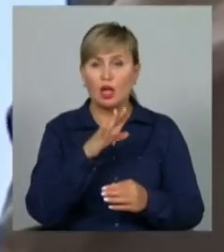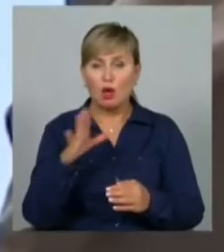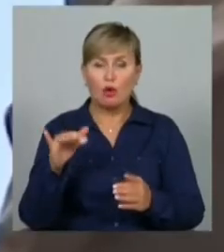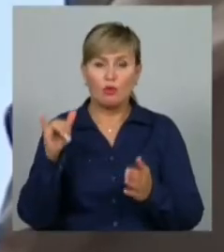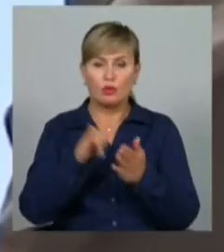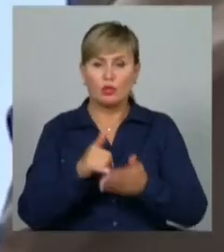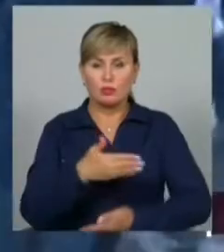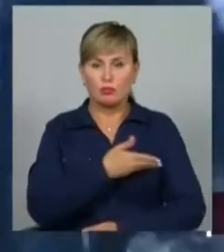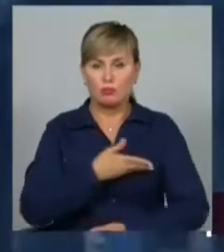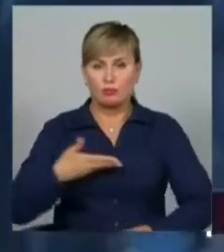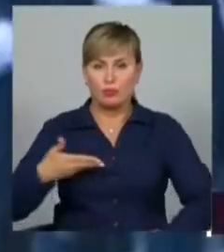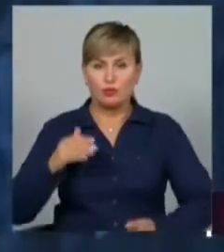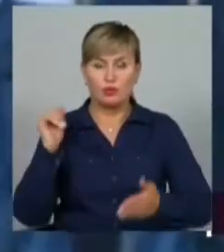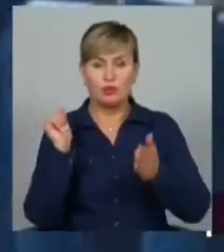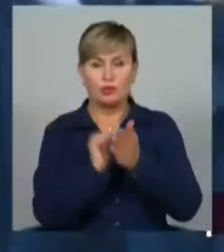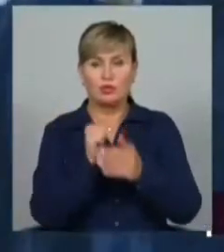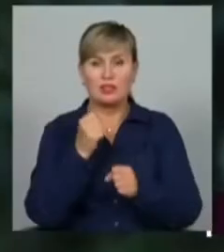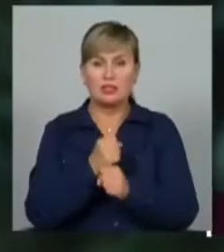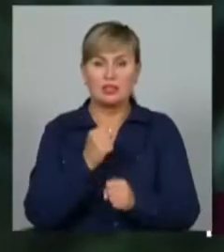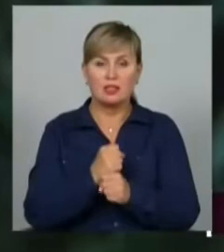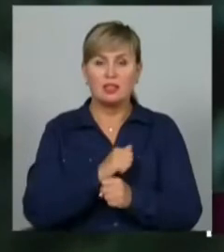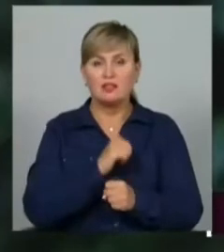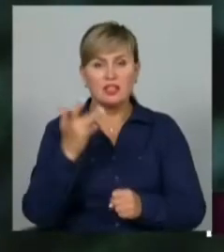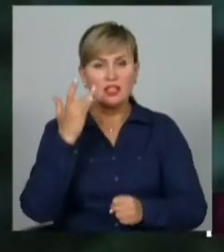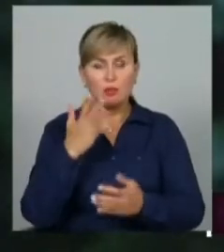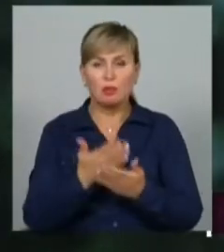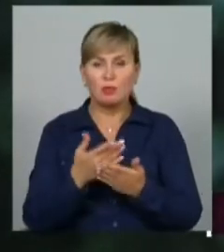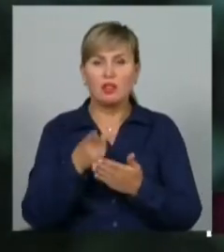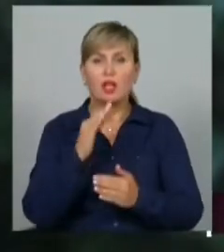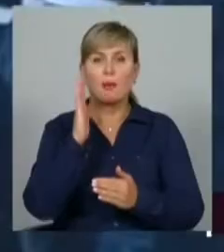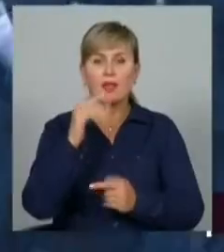Григорию Булатову. Самоотверженный подвиг героев всегда будет примером